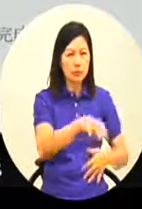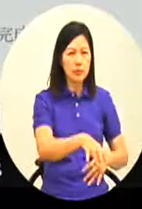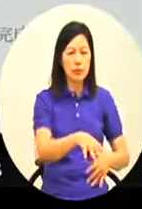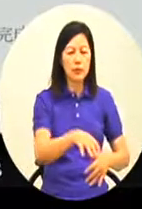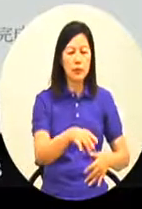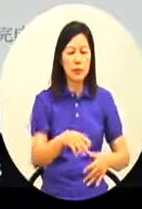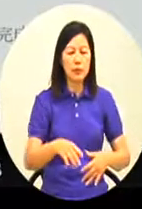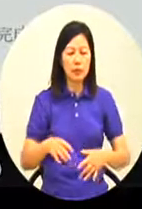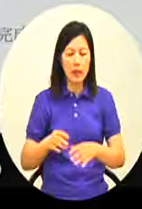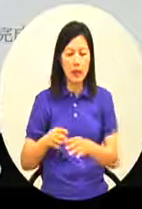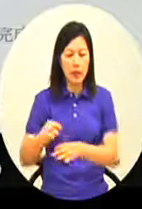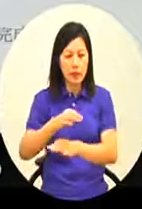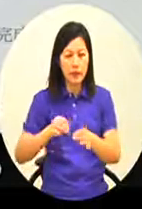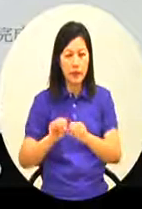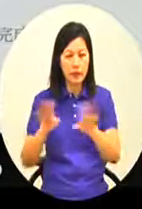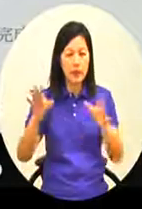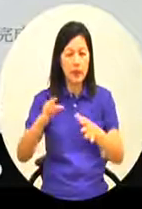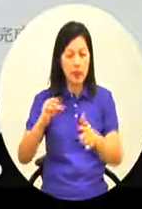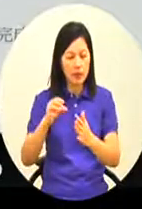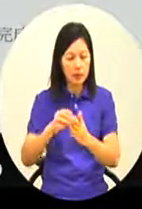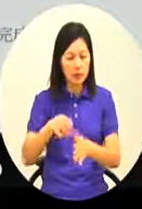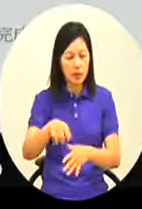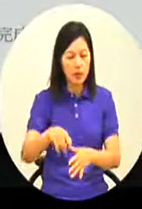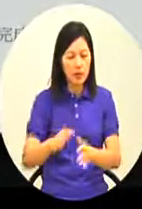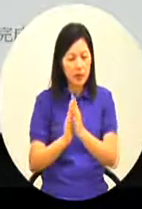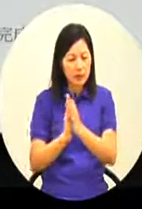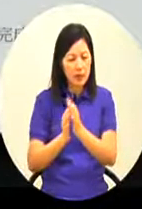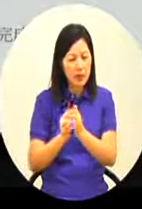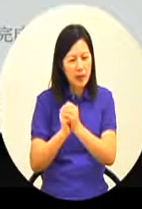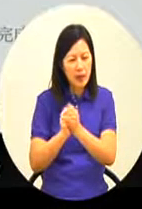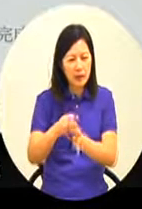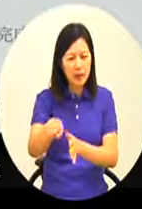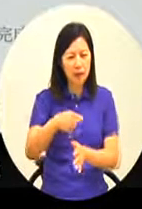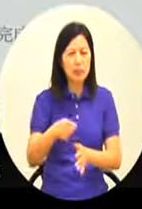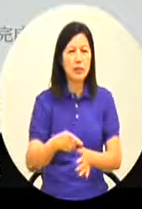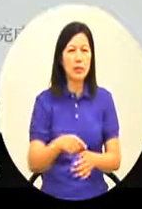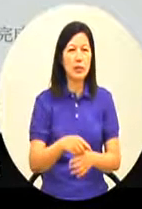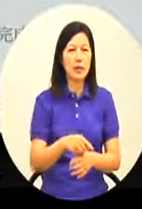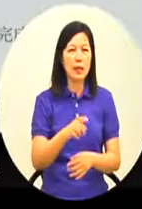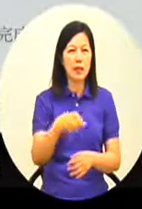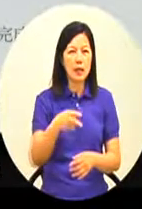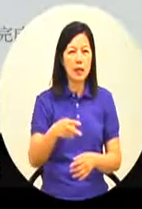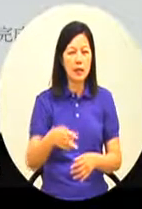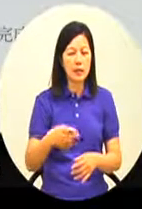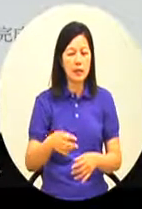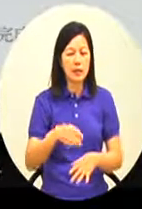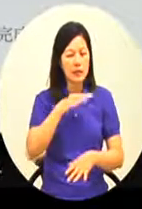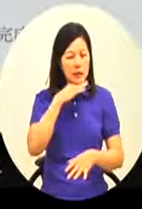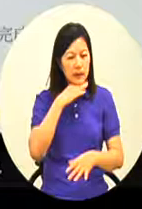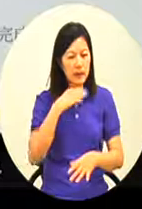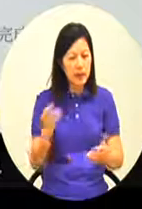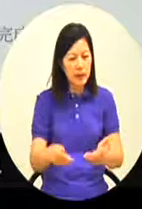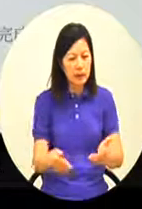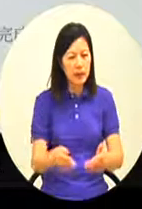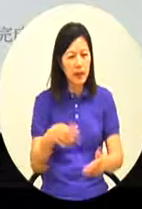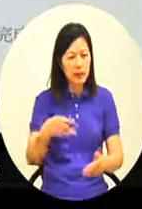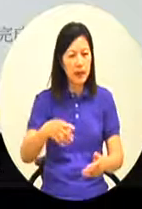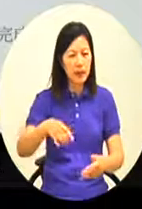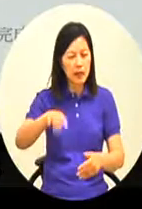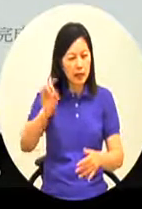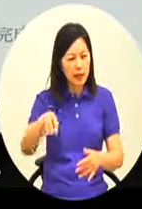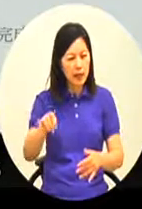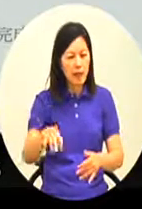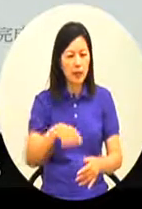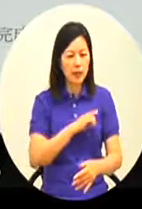都在拜托国防部啦，都是说啊，这个赶快让我们开哈，啊，代先代建，你们看怎么样啊？去哪里？我们有时候还在做苦工